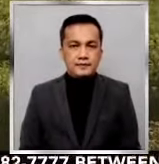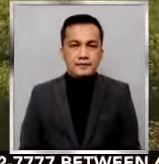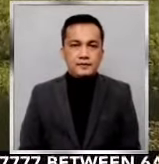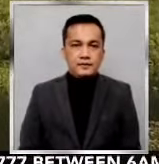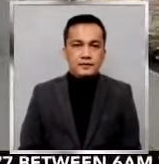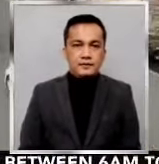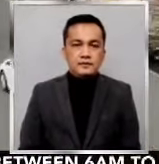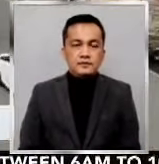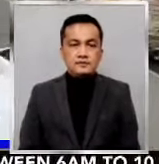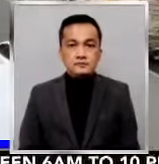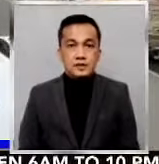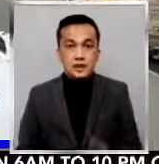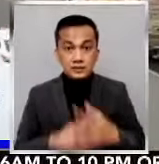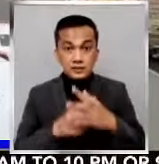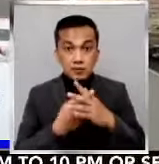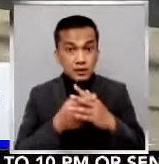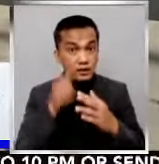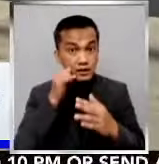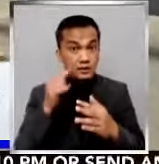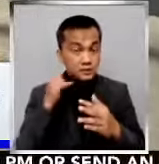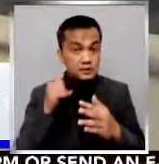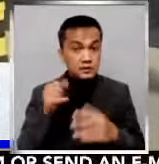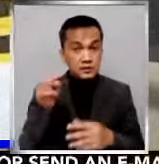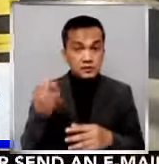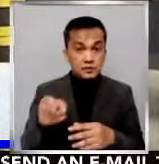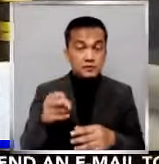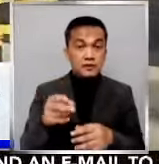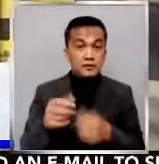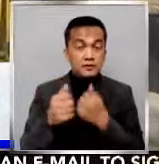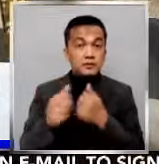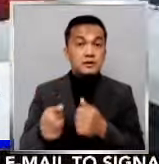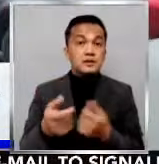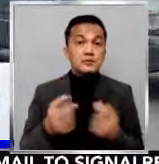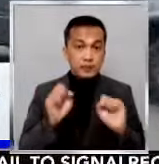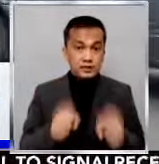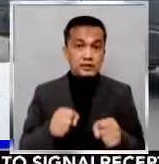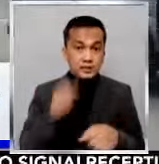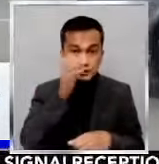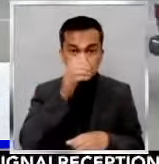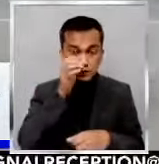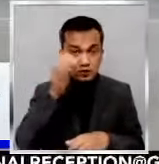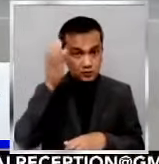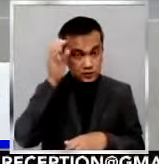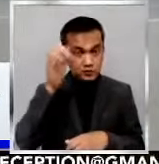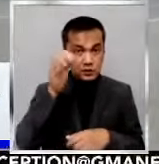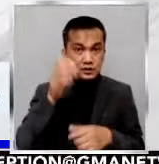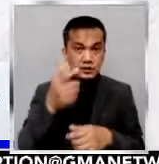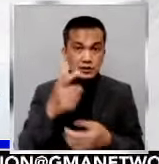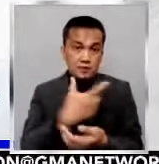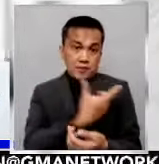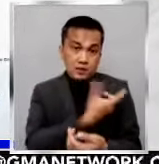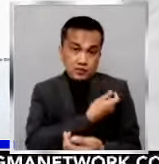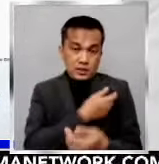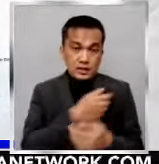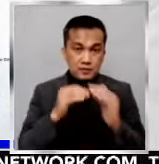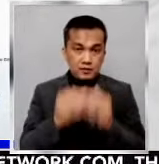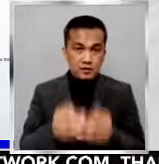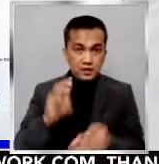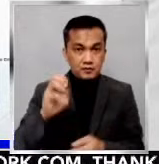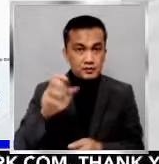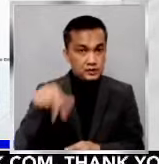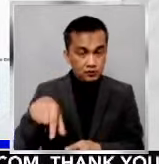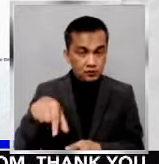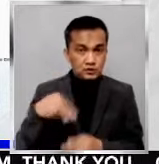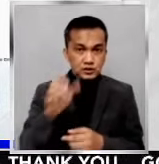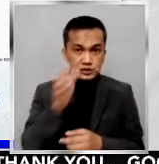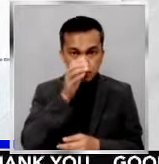Simula kahapon, ipinatupad na sa Cebu City ang konsepto ng bakuna bubble, MECQ pa sa Cebu City. Pero sa ilalim ng executive